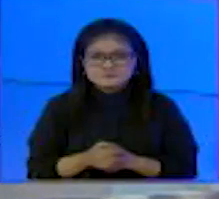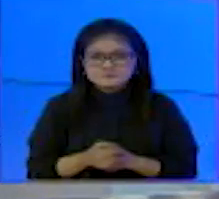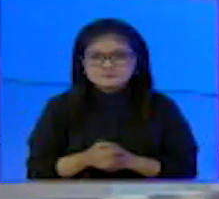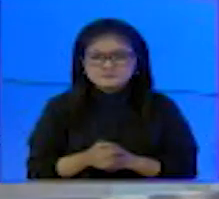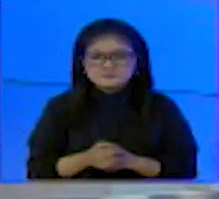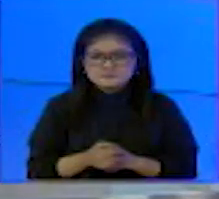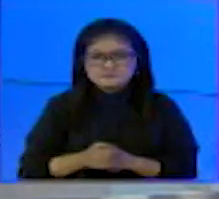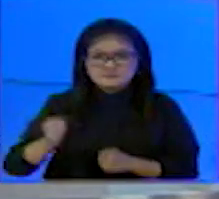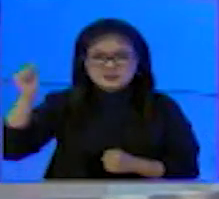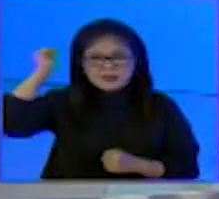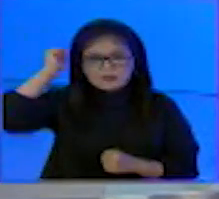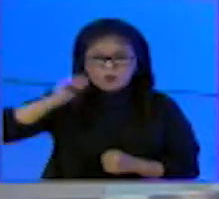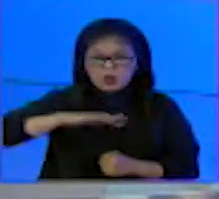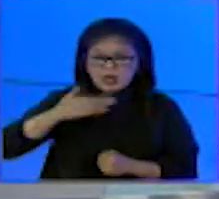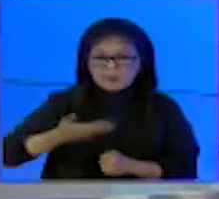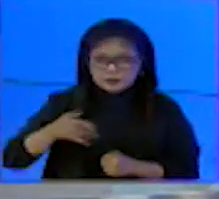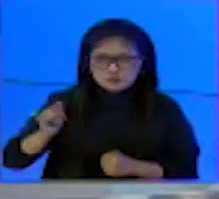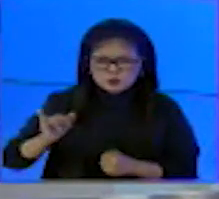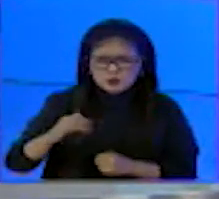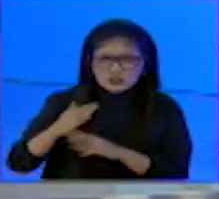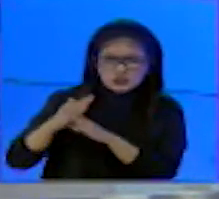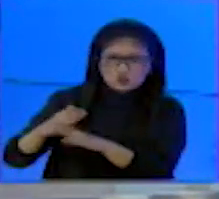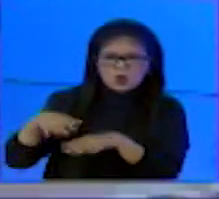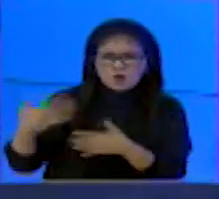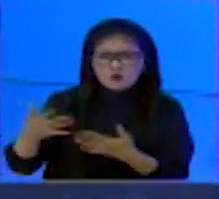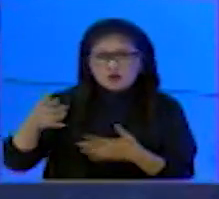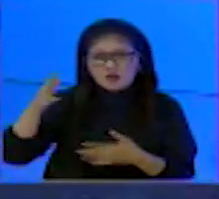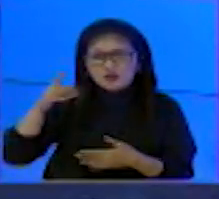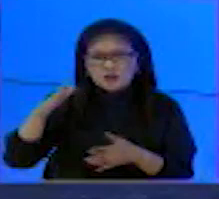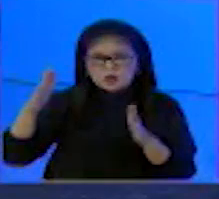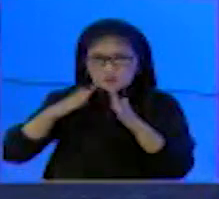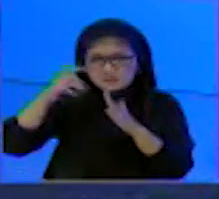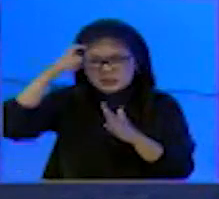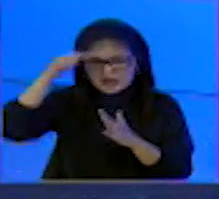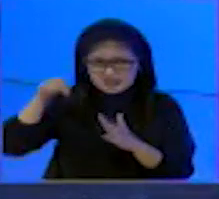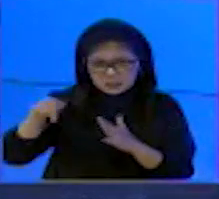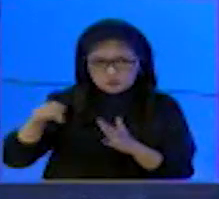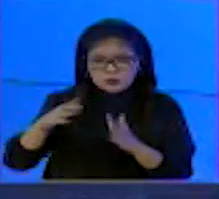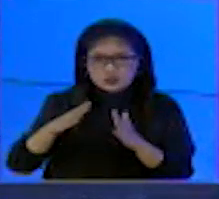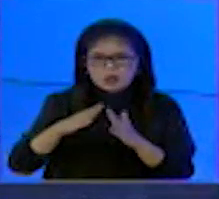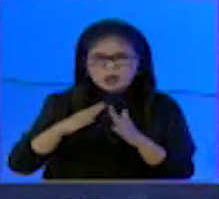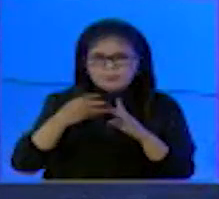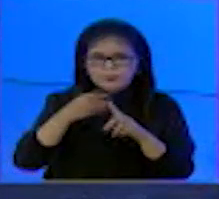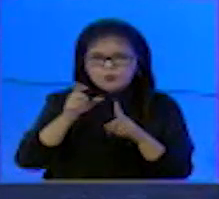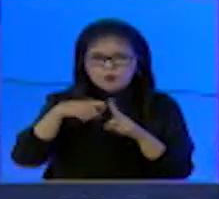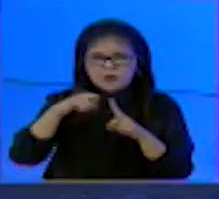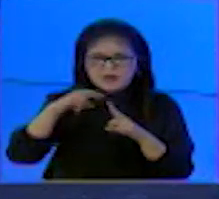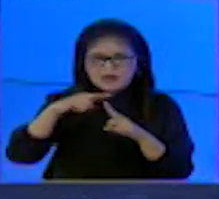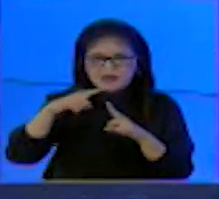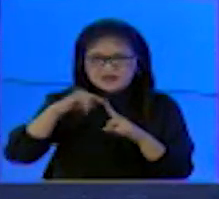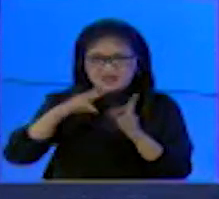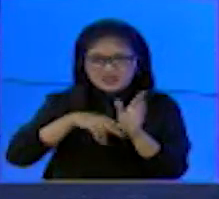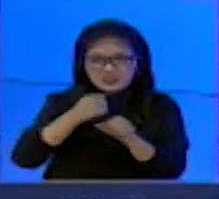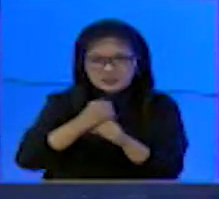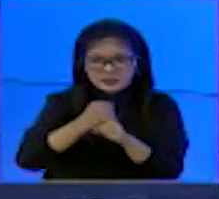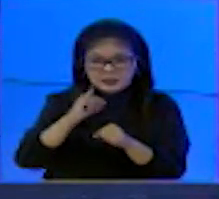Kembali seorang ibu hamil diduga ditolak bersalin oleh rumah sakit di Bukit Tinggi, Sumatera Barat. Dokter yang menangani persalinan diduga